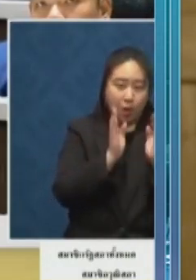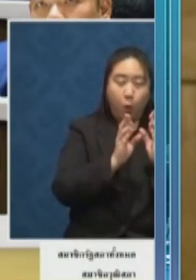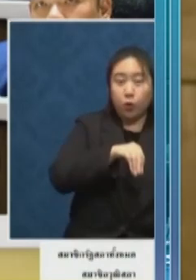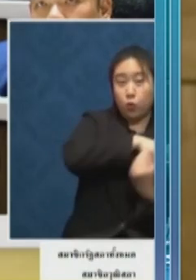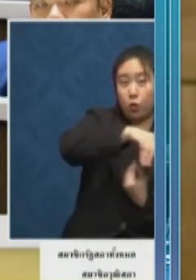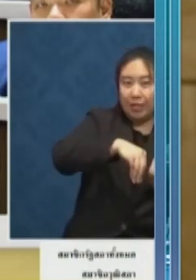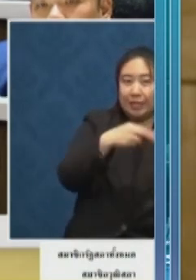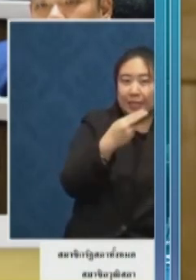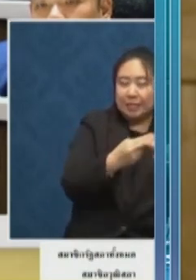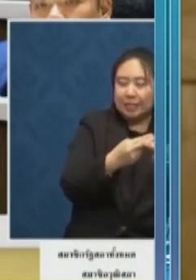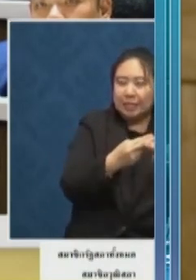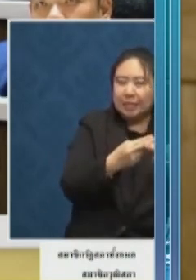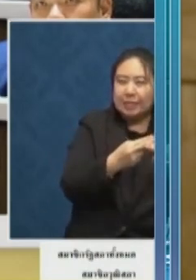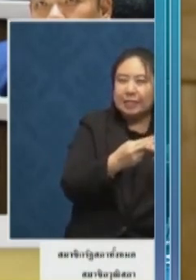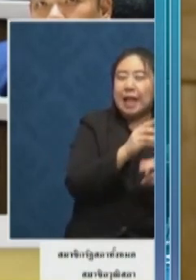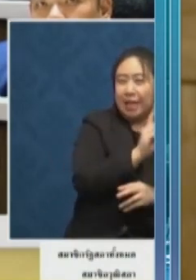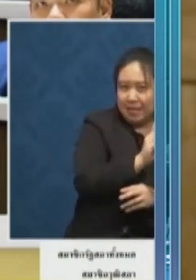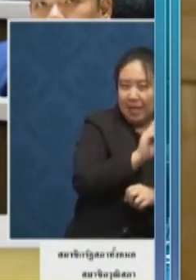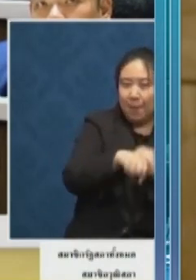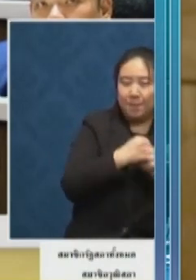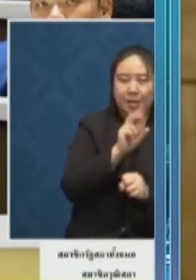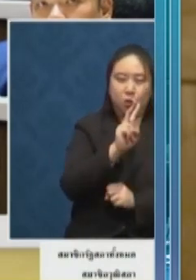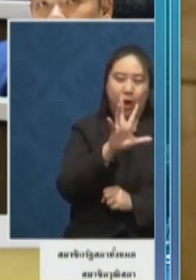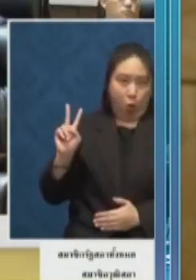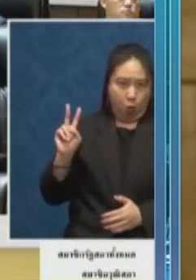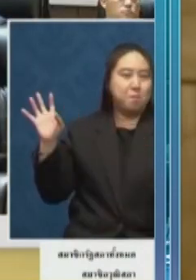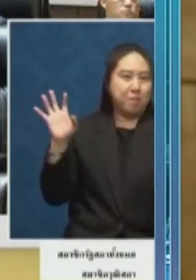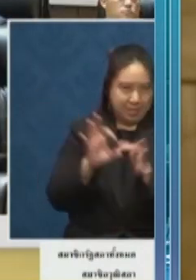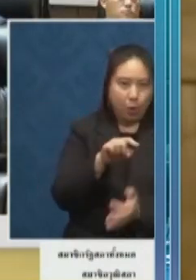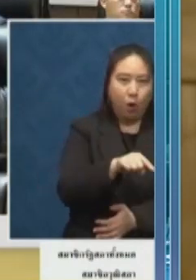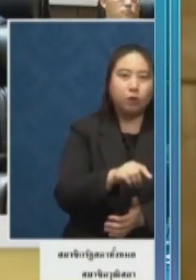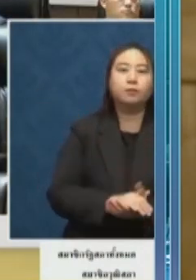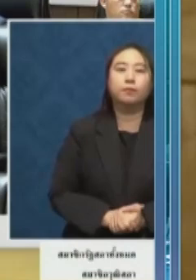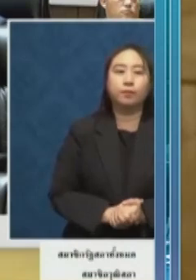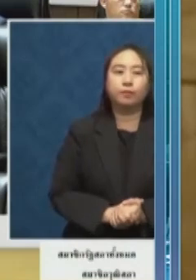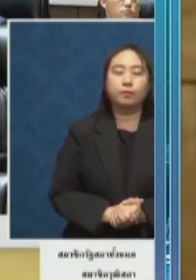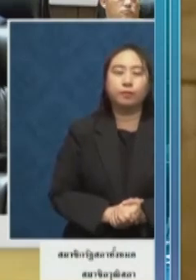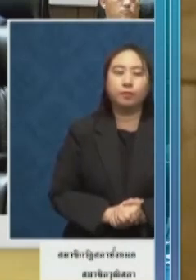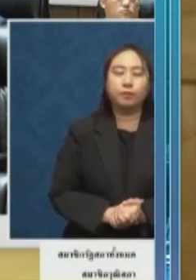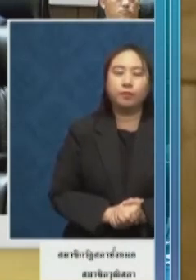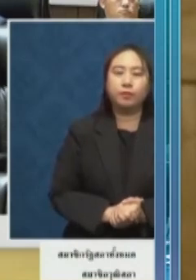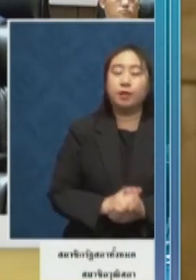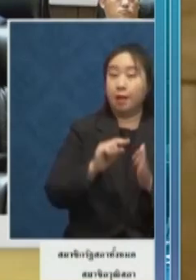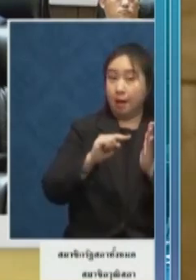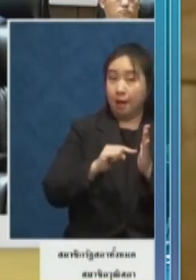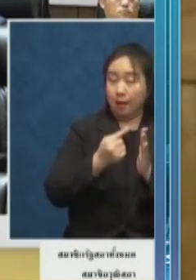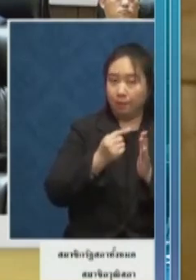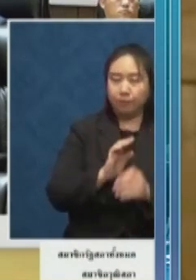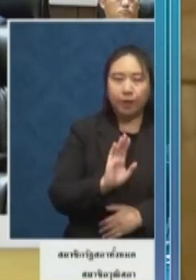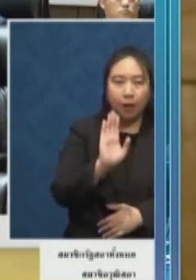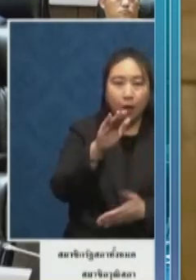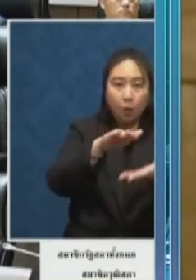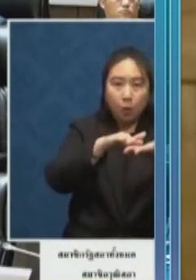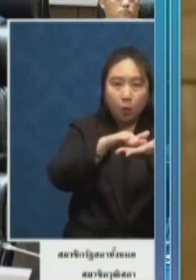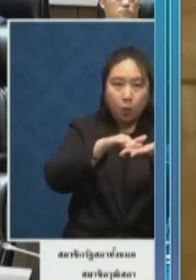กับงดหรือว่ายกเลิกหมายจับรอบก่อนหน้านี้ไปอที่คุณโลมออกมาพูดอ่ะนะเจ้าตัวก็ออกมาบอกว่าเไงก็เพราะว่าขั้นตอนของมัน